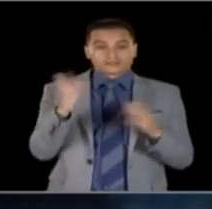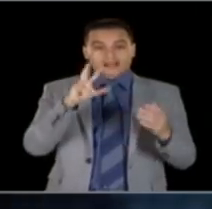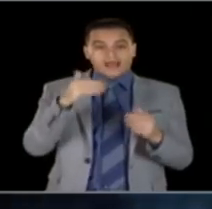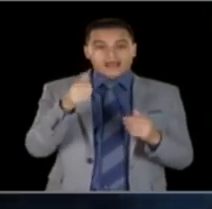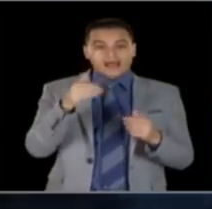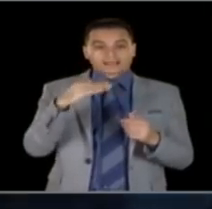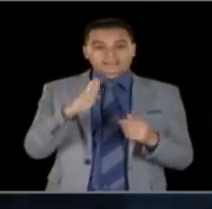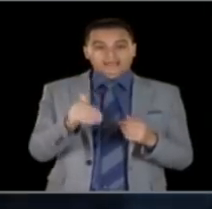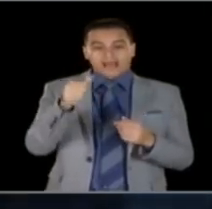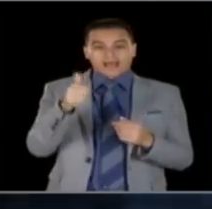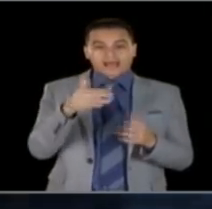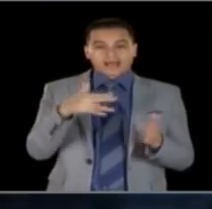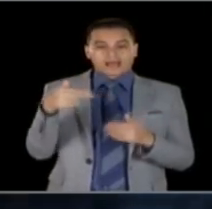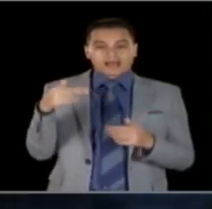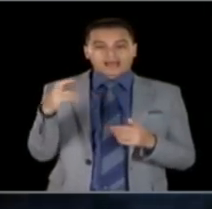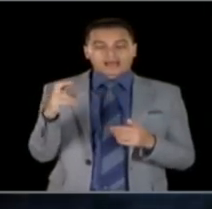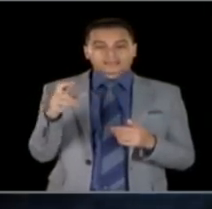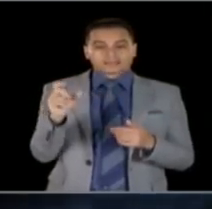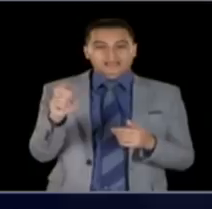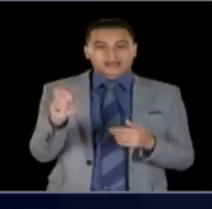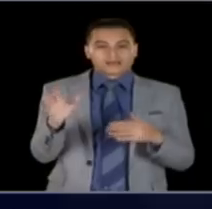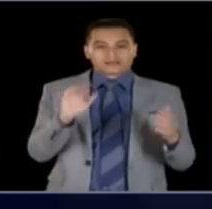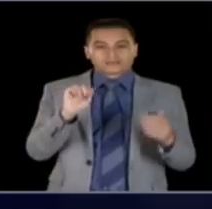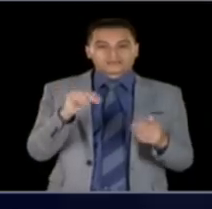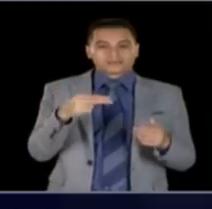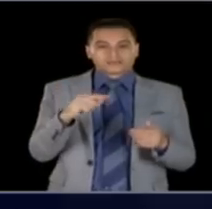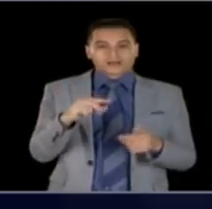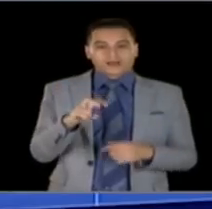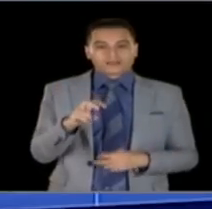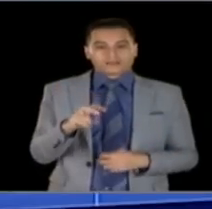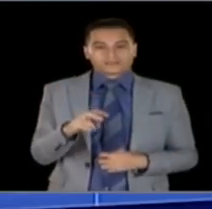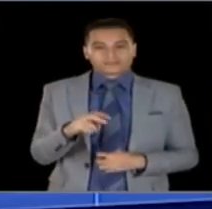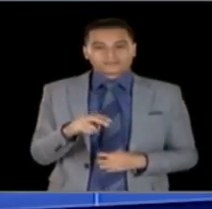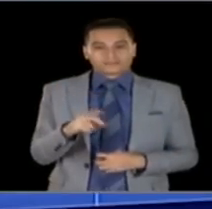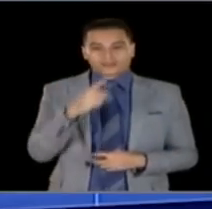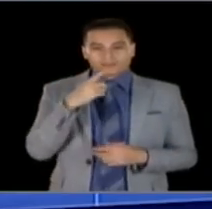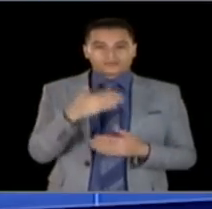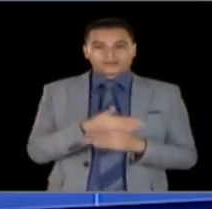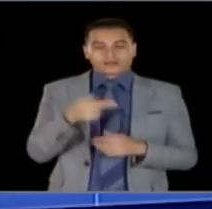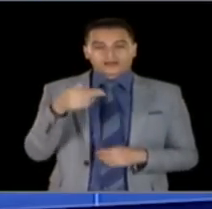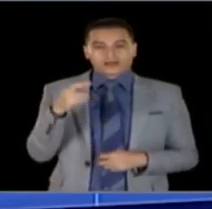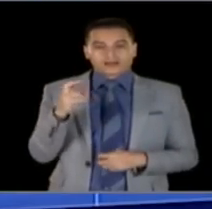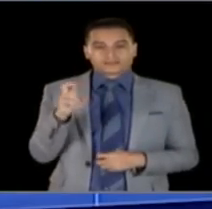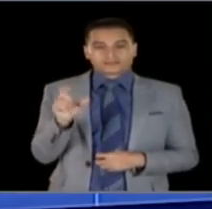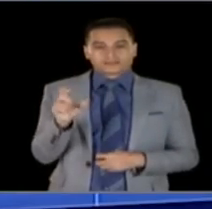شيراز، الأحساء، غزنة. غزنة.